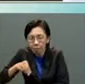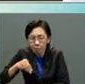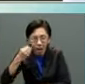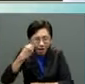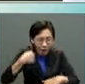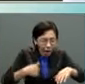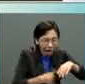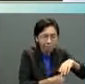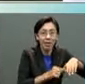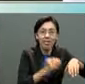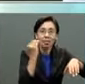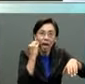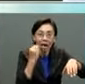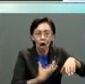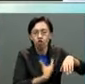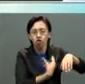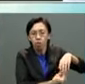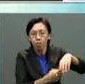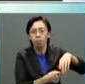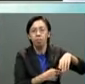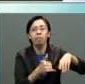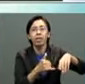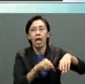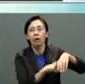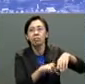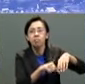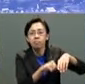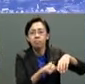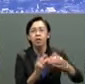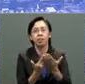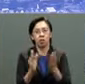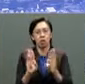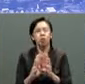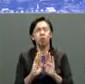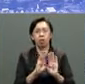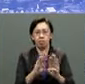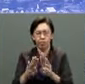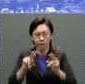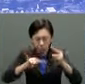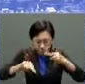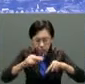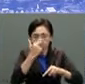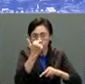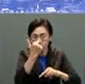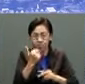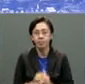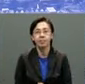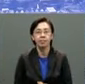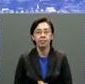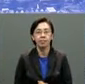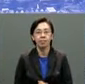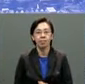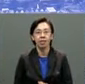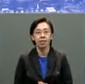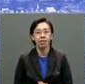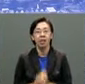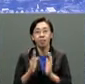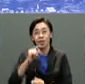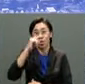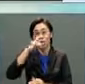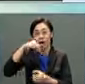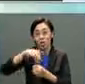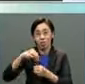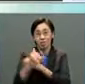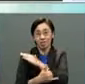ตรงนี้ต้องขอฝากช่วยกันดูแลกันทั้งครอบครัวเลยมาดูภารกิจการนำคนไทยที่ตกค้าง